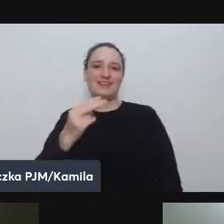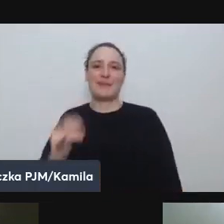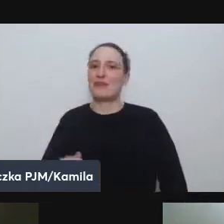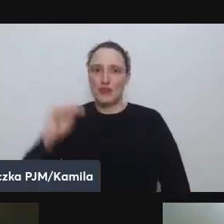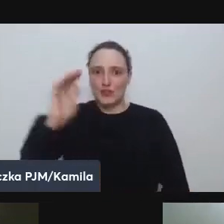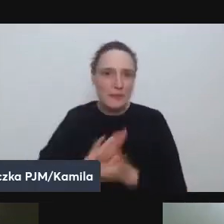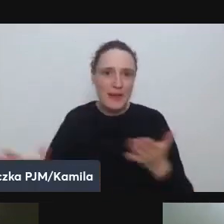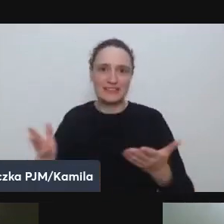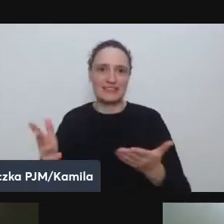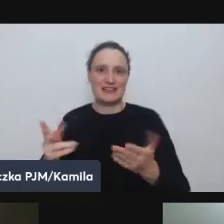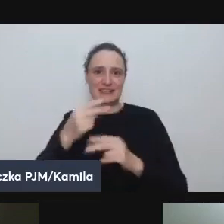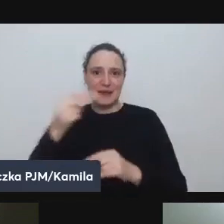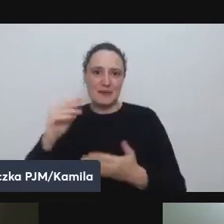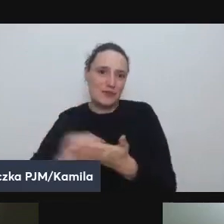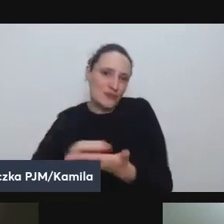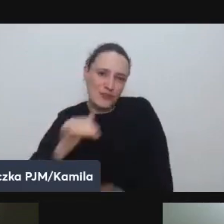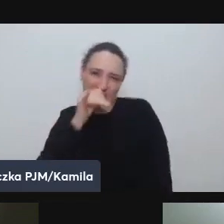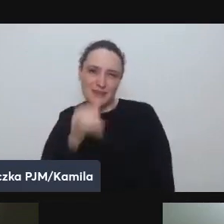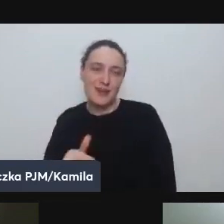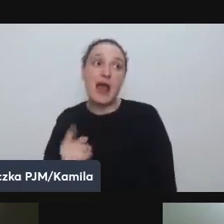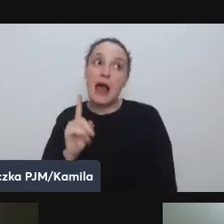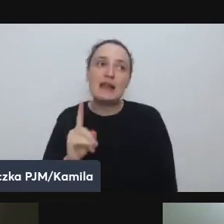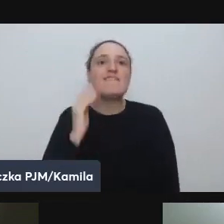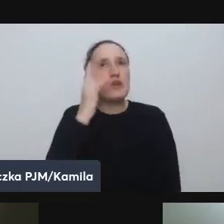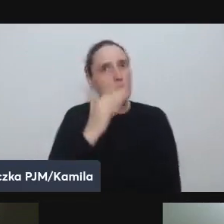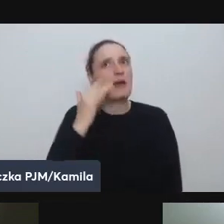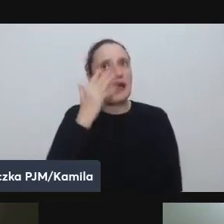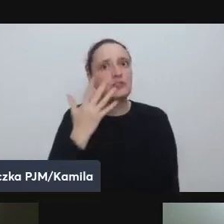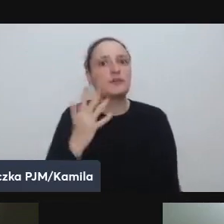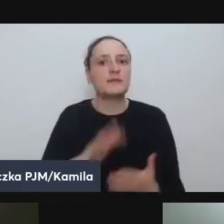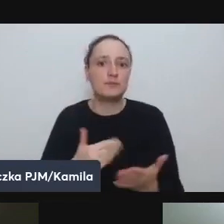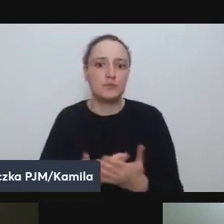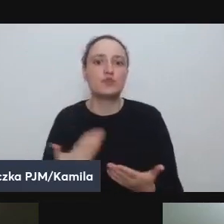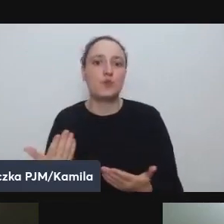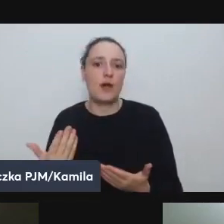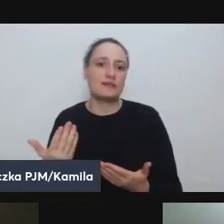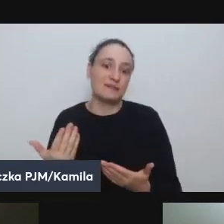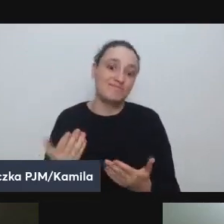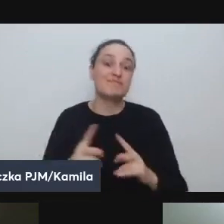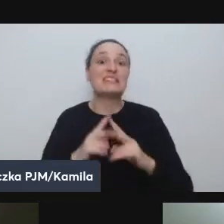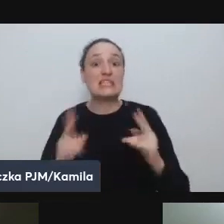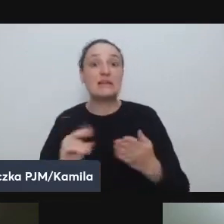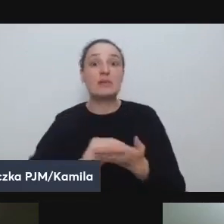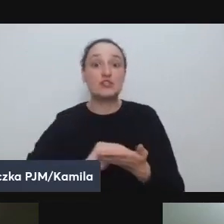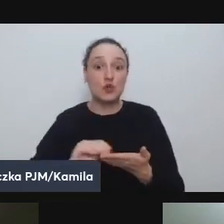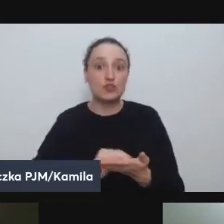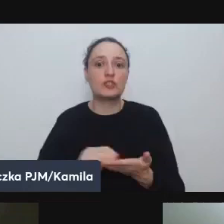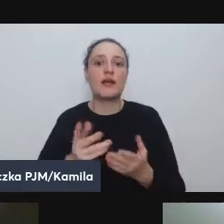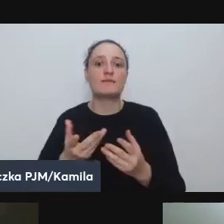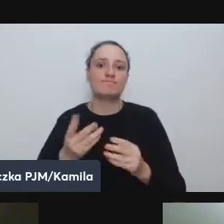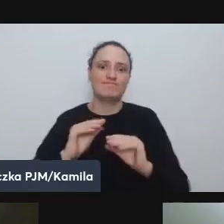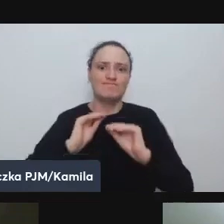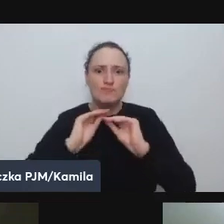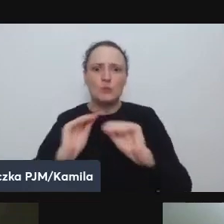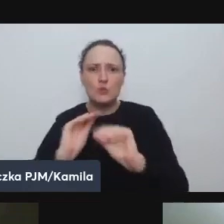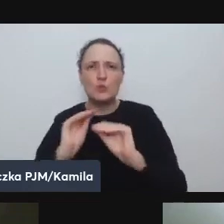o miesiączce. Natomiast wyobrażam sobie też prowadzenie tego punktu o cyklu w sposób, który jest przeładowany informacjami,